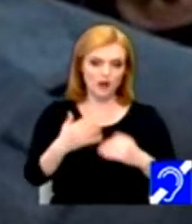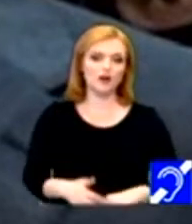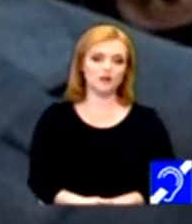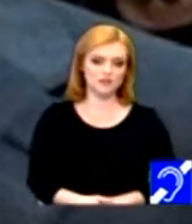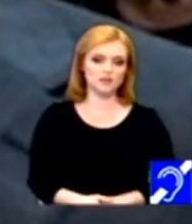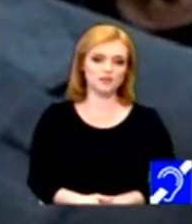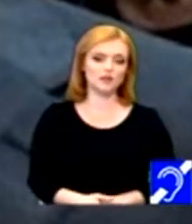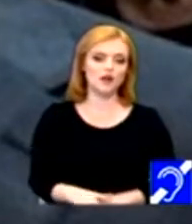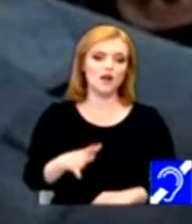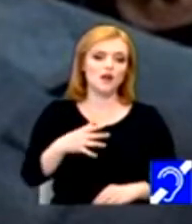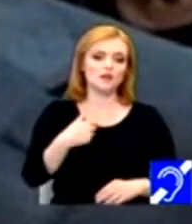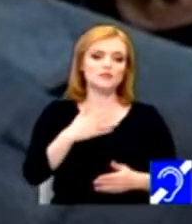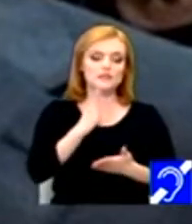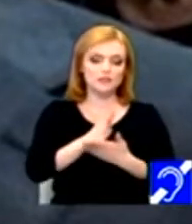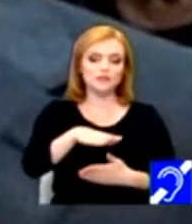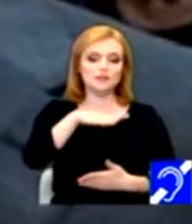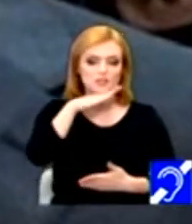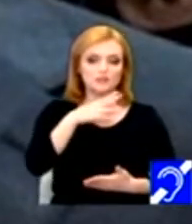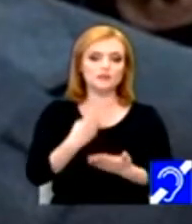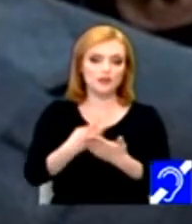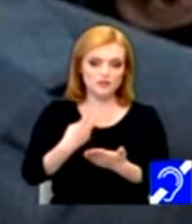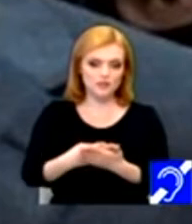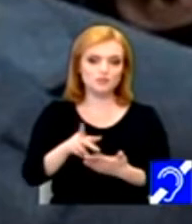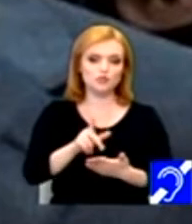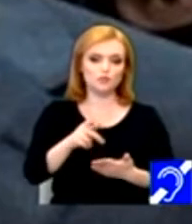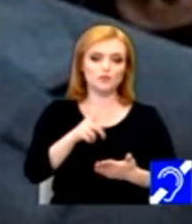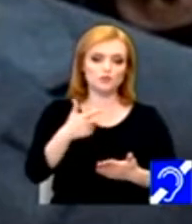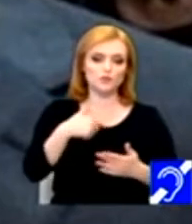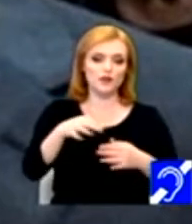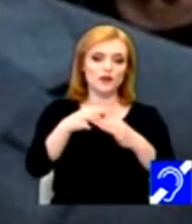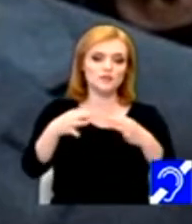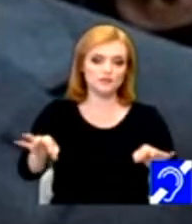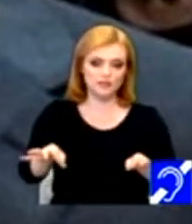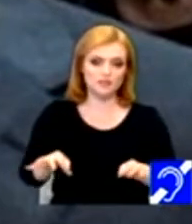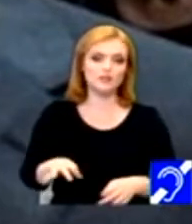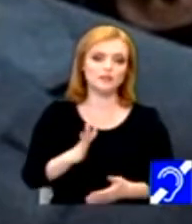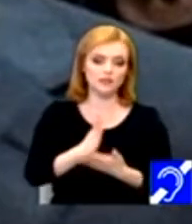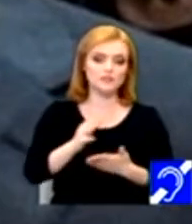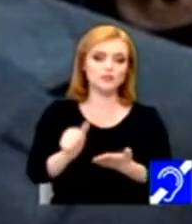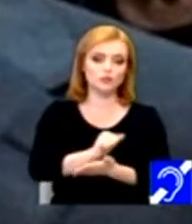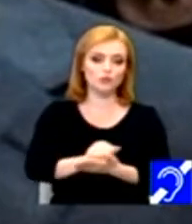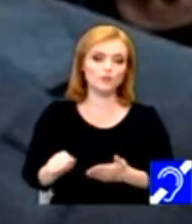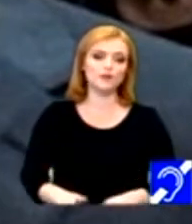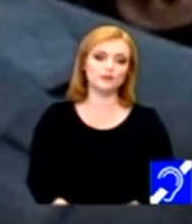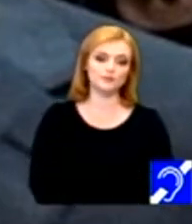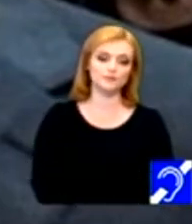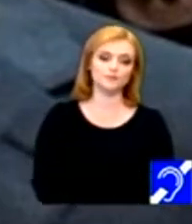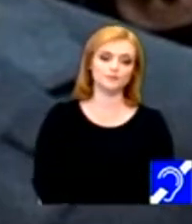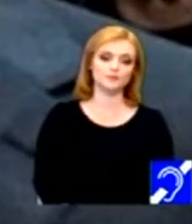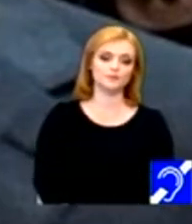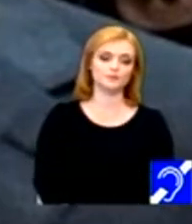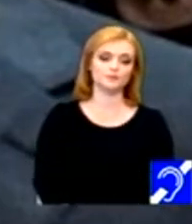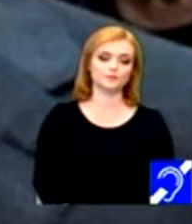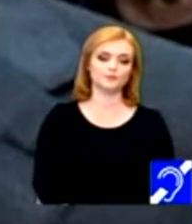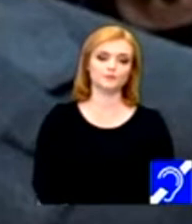în cauze, există suficiente premize și motive de a cataloga aceste declarații ca fiind acte evidente de presiune publică și de ingerință în